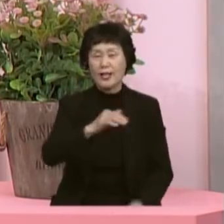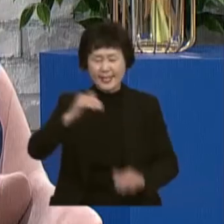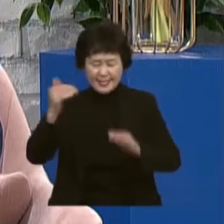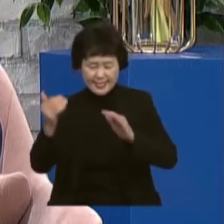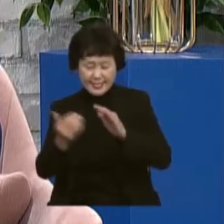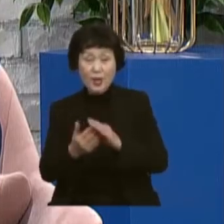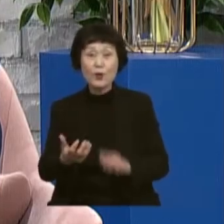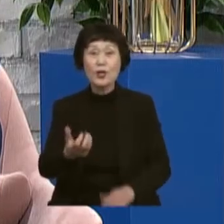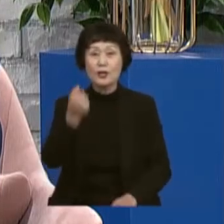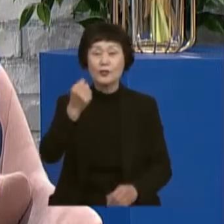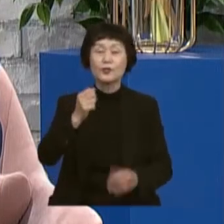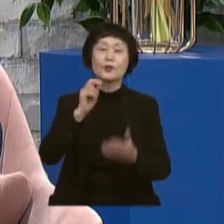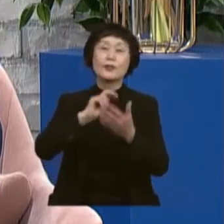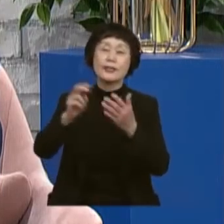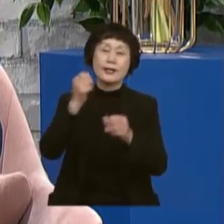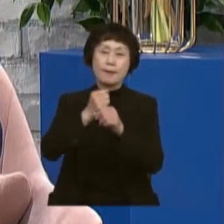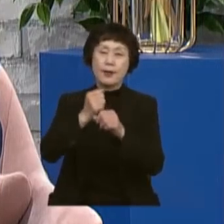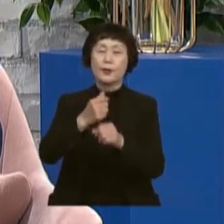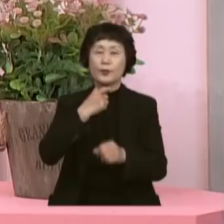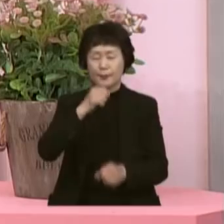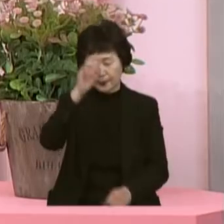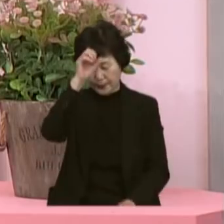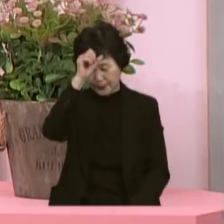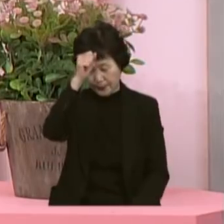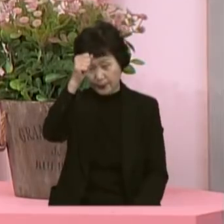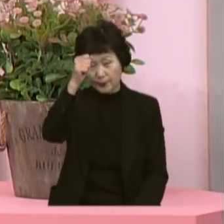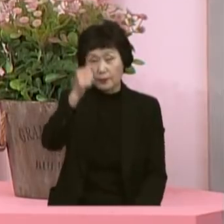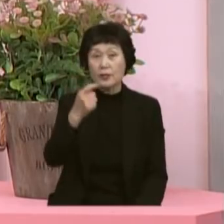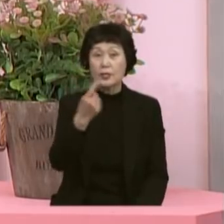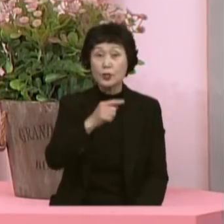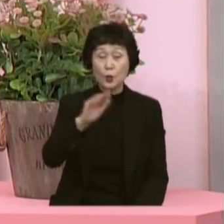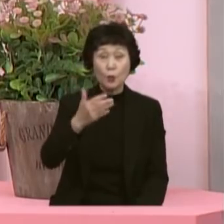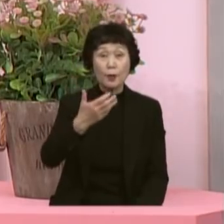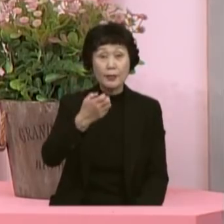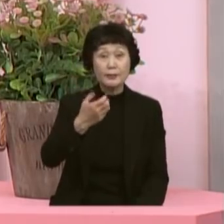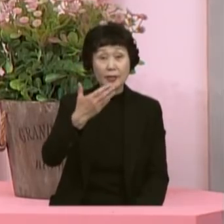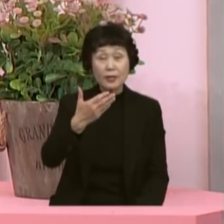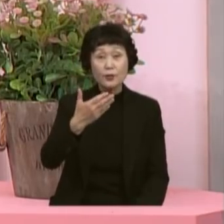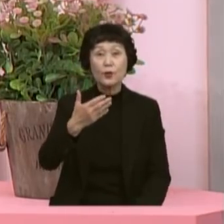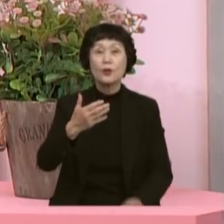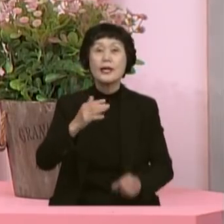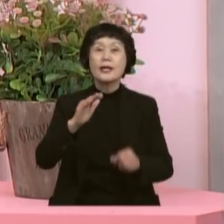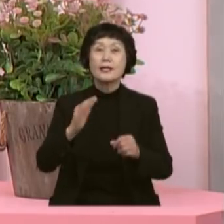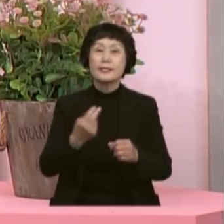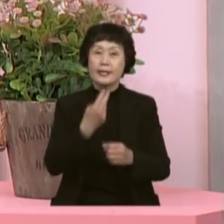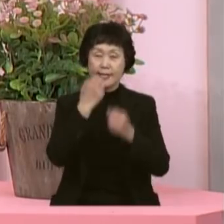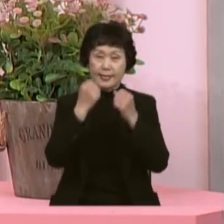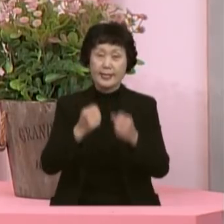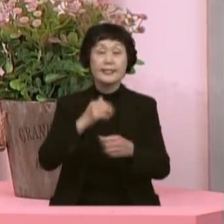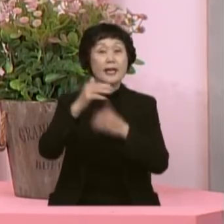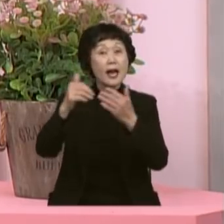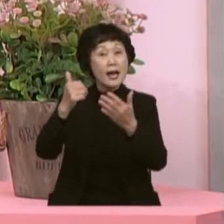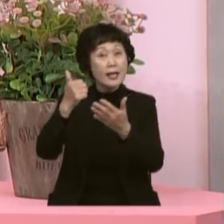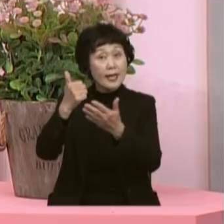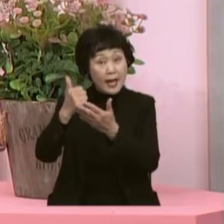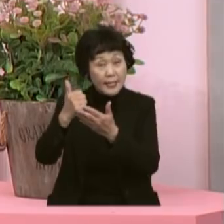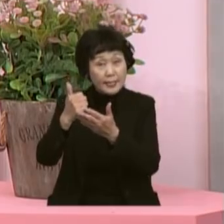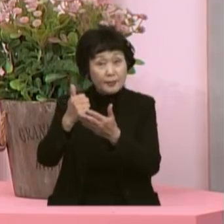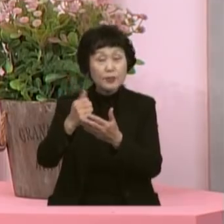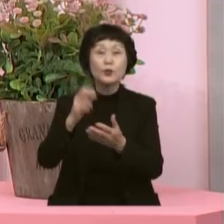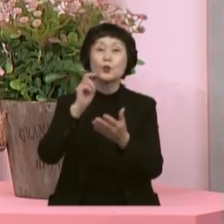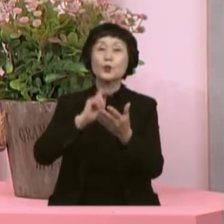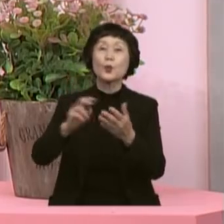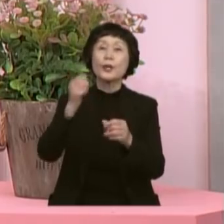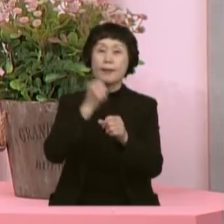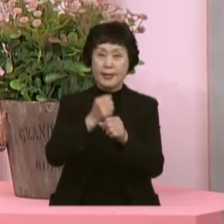것으로. 어. 그래서 고집을 부렸는데 그때 88년도에 살아계신 하나님 여호와를 주여 그때 만들